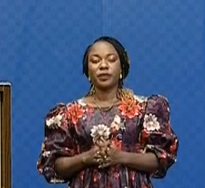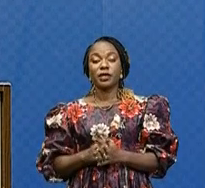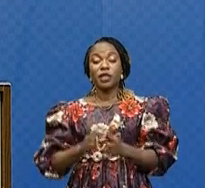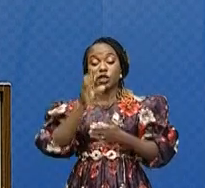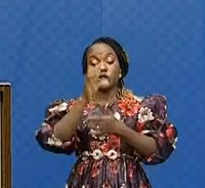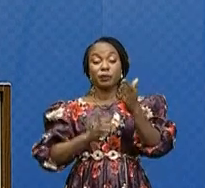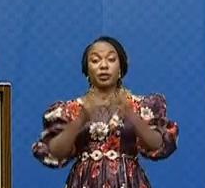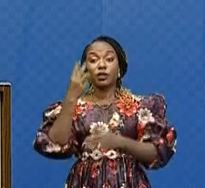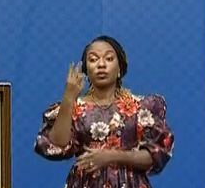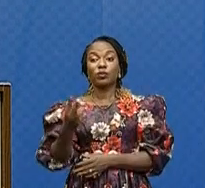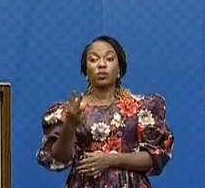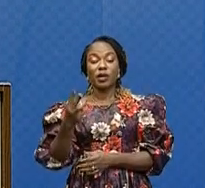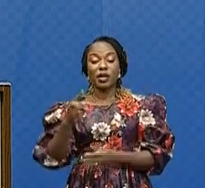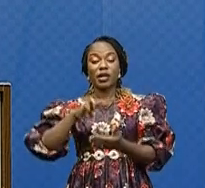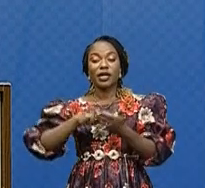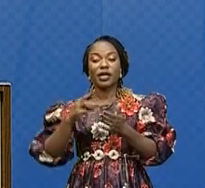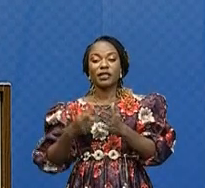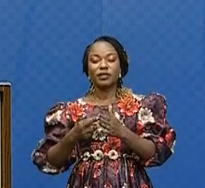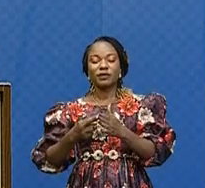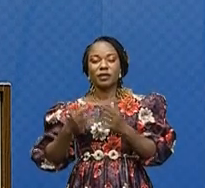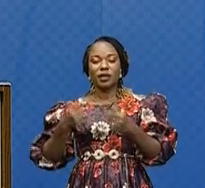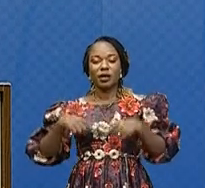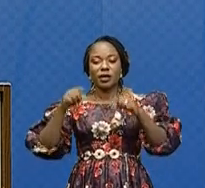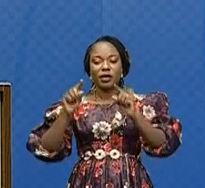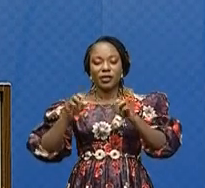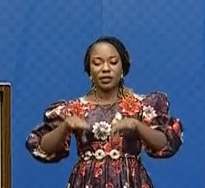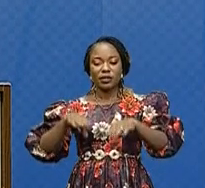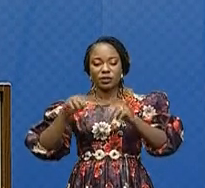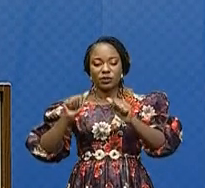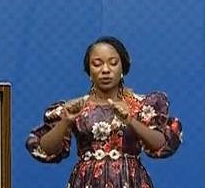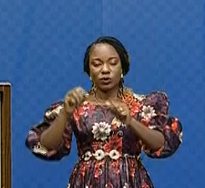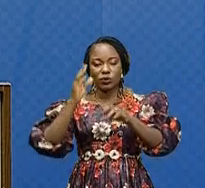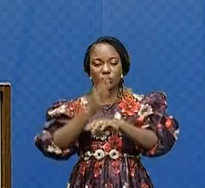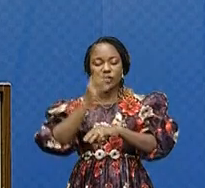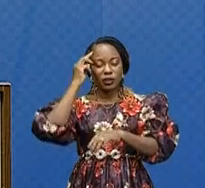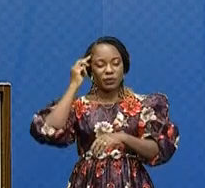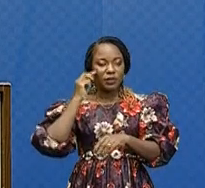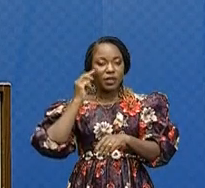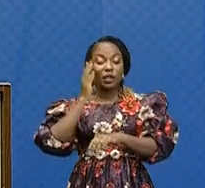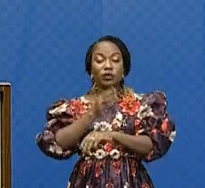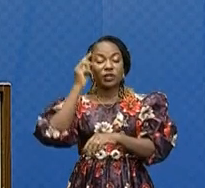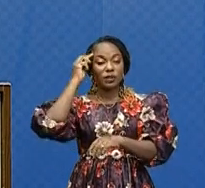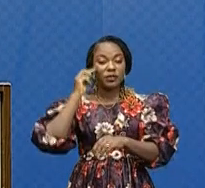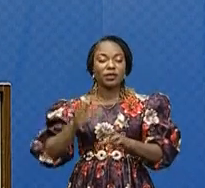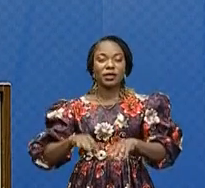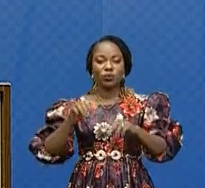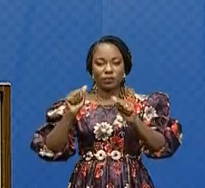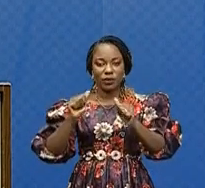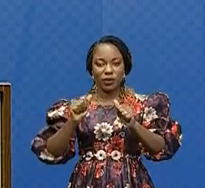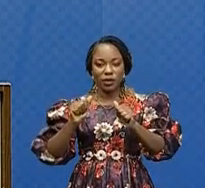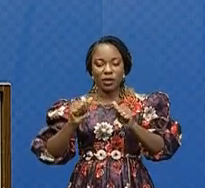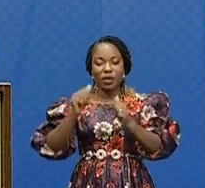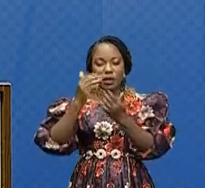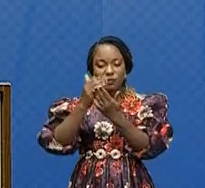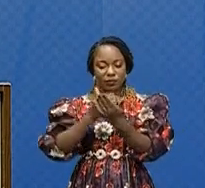chapitre 3, relatif à l'approbation d'un relevé des décisions de Conseil de ministres, le Conseil de ministres a adopté le relevé